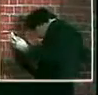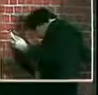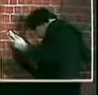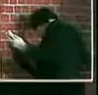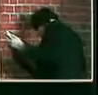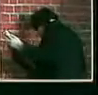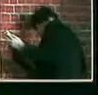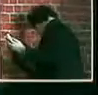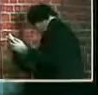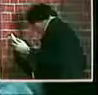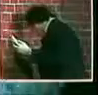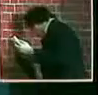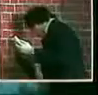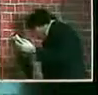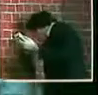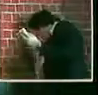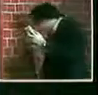Les visiteurs, hein.